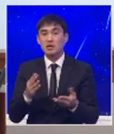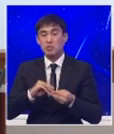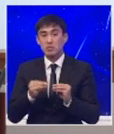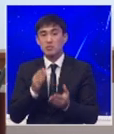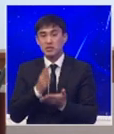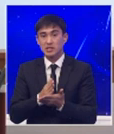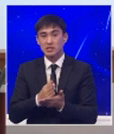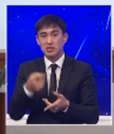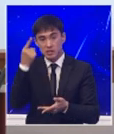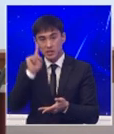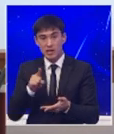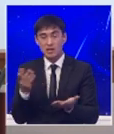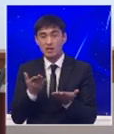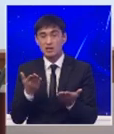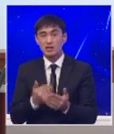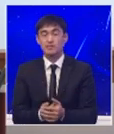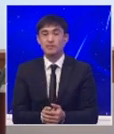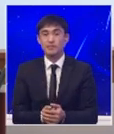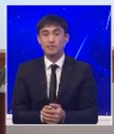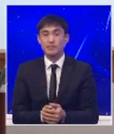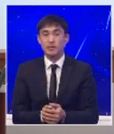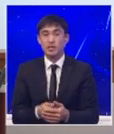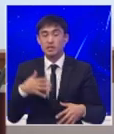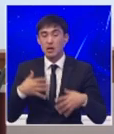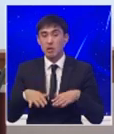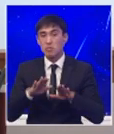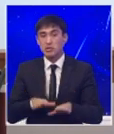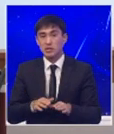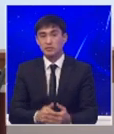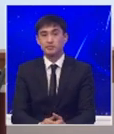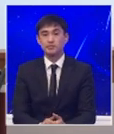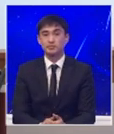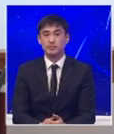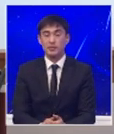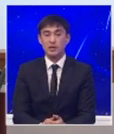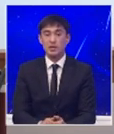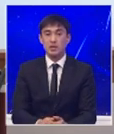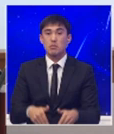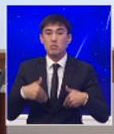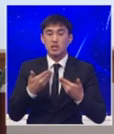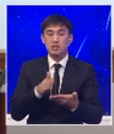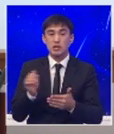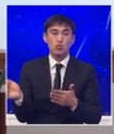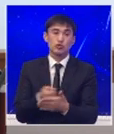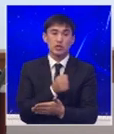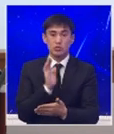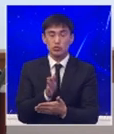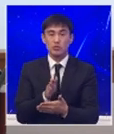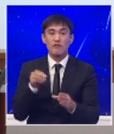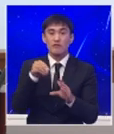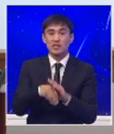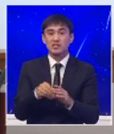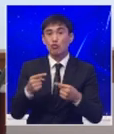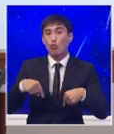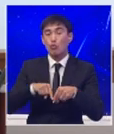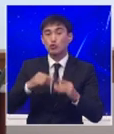он знает какие-то слабые места, так скажем. И предложения по их устранению. Их все вносите в эту